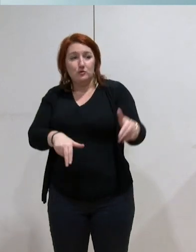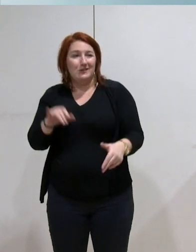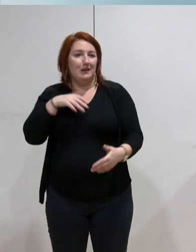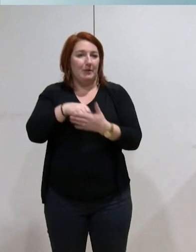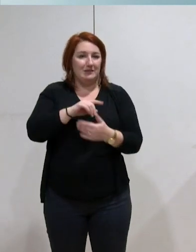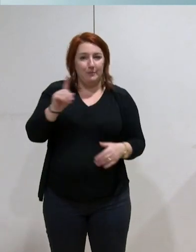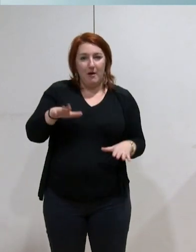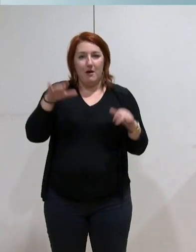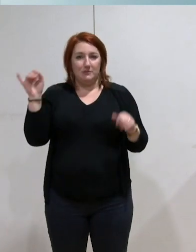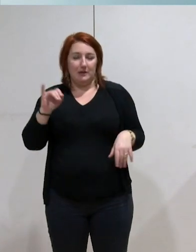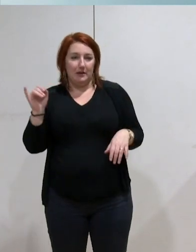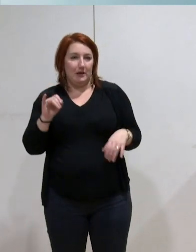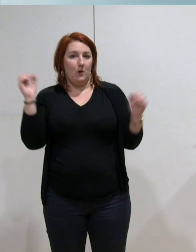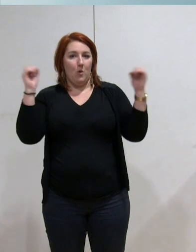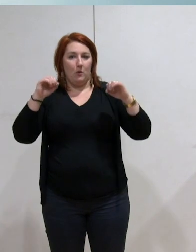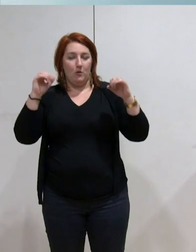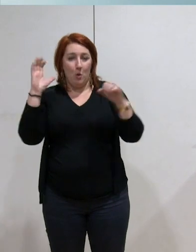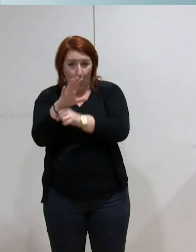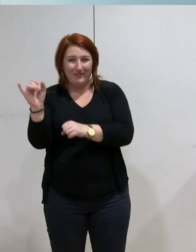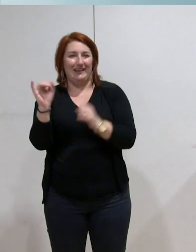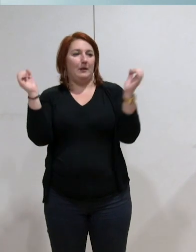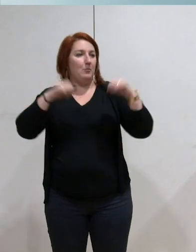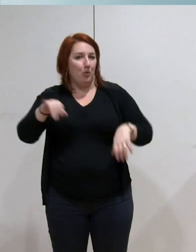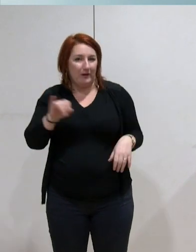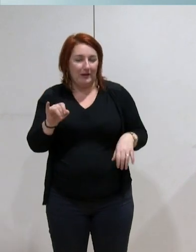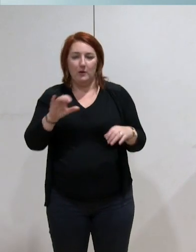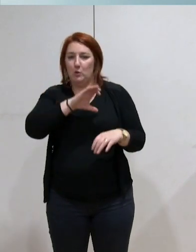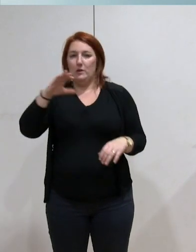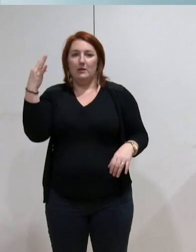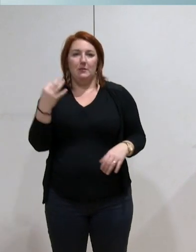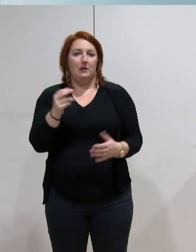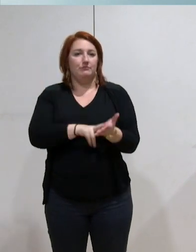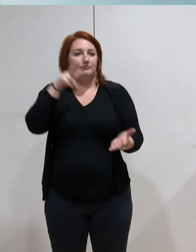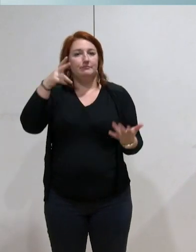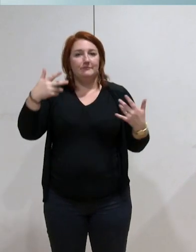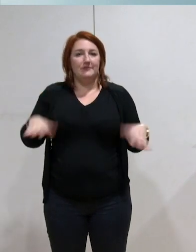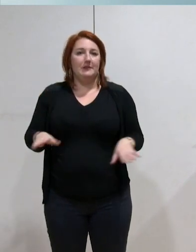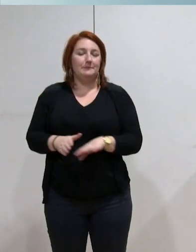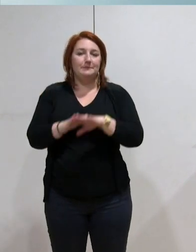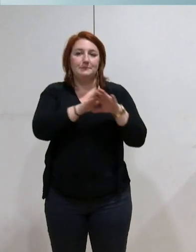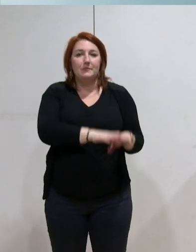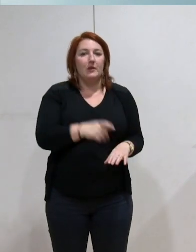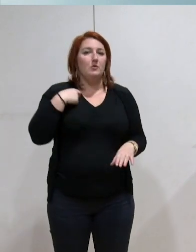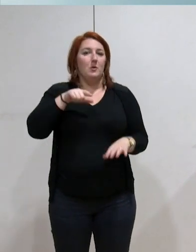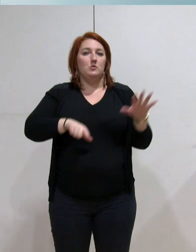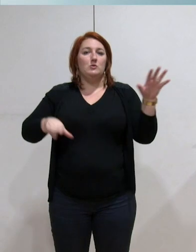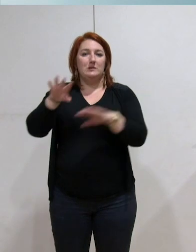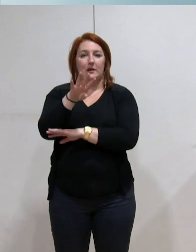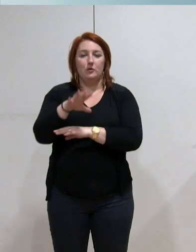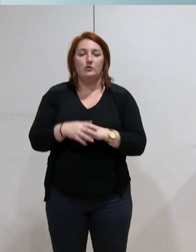vote qui s'abstient qui vote contre qui vote pour unanimité délibération adoptée la